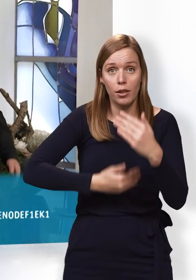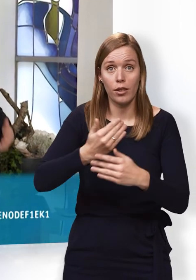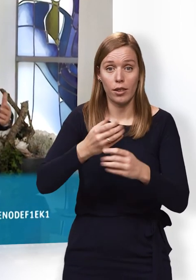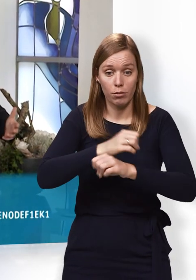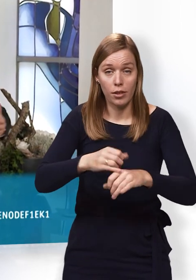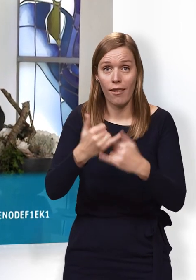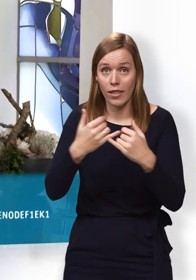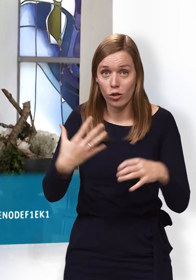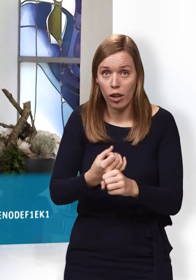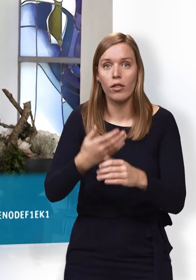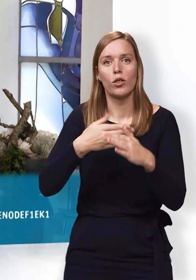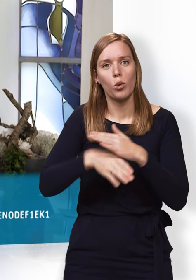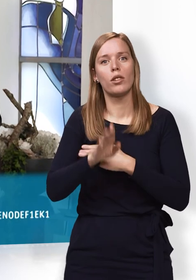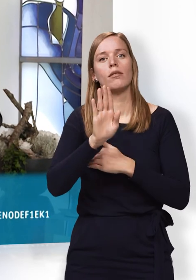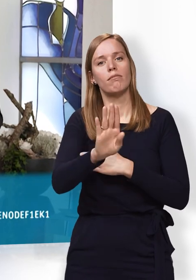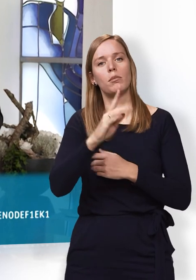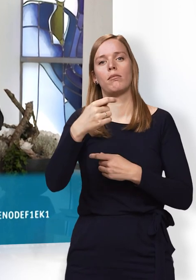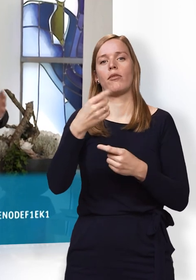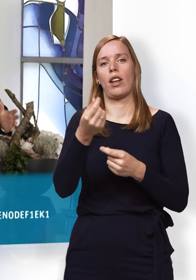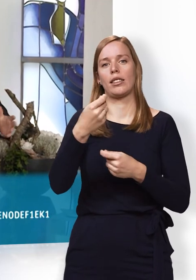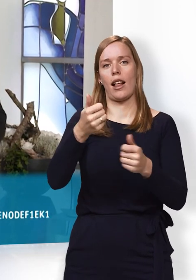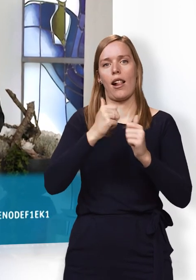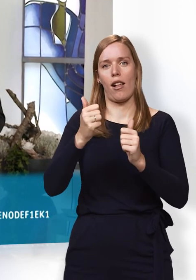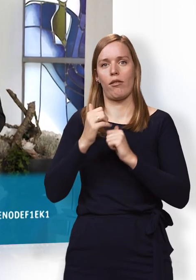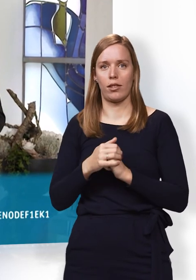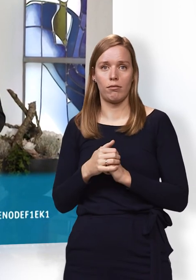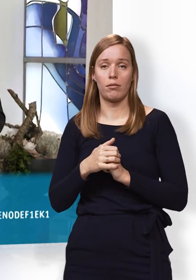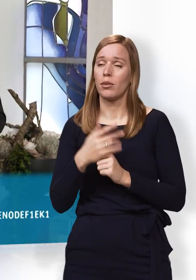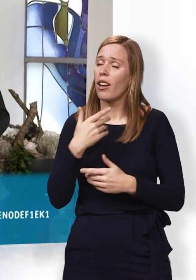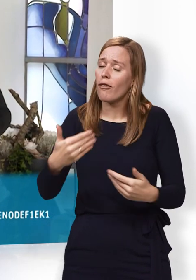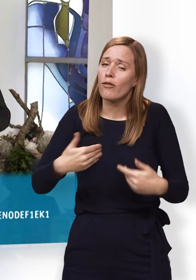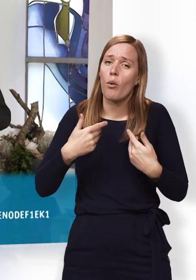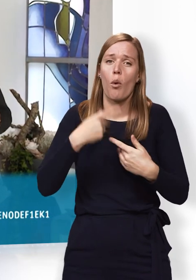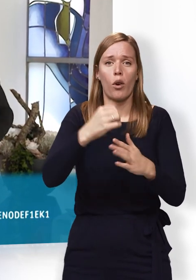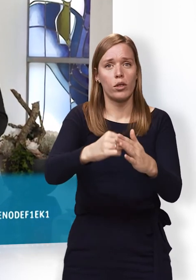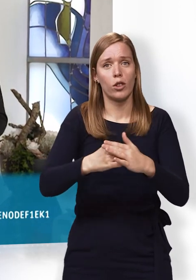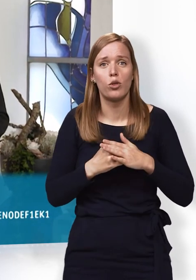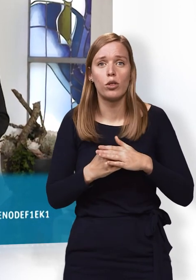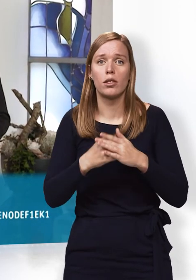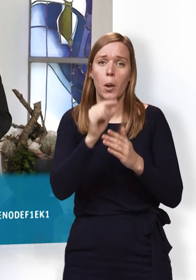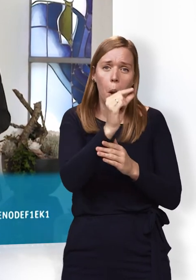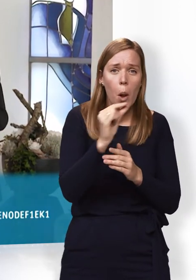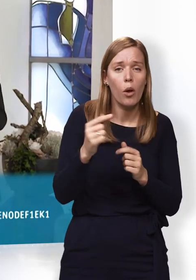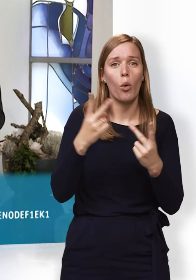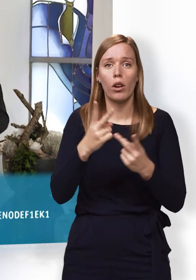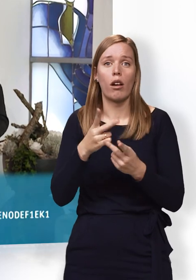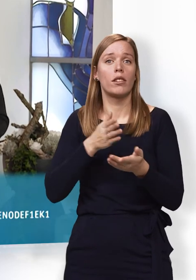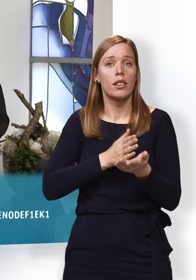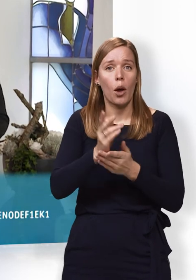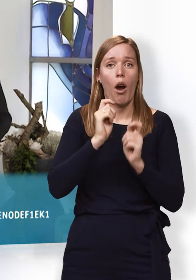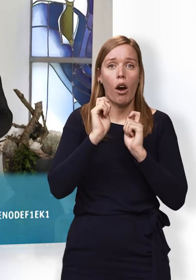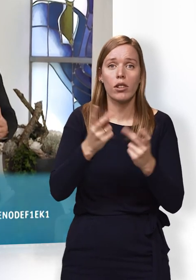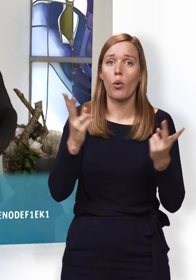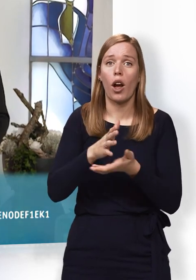Wir freuen uns sehr, wenn Sie uns unterstützen. Das Schärflein der Witwe hilft uns genauso wie ein Dauerauftrag oder eine